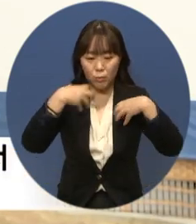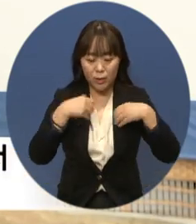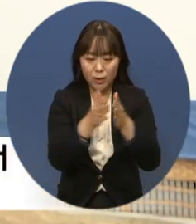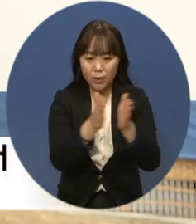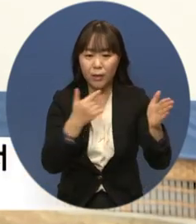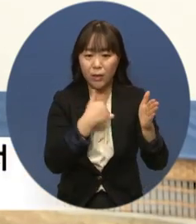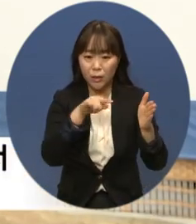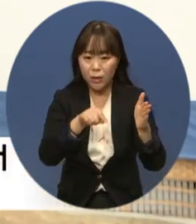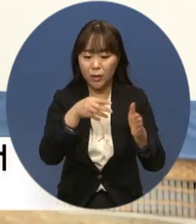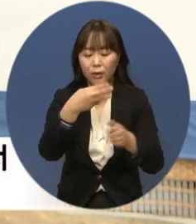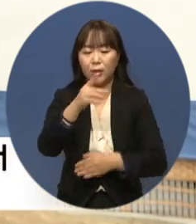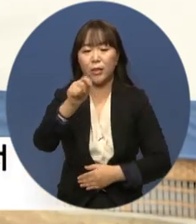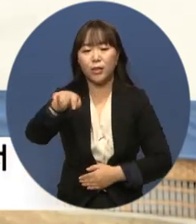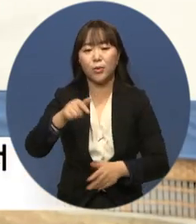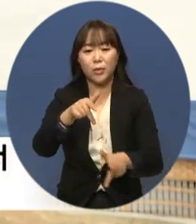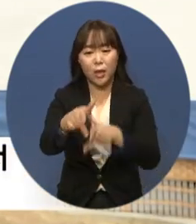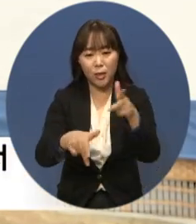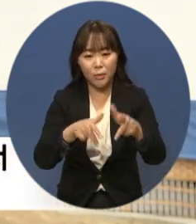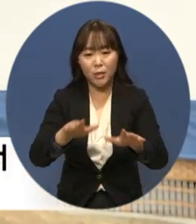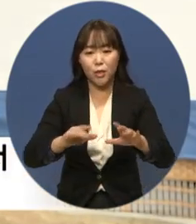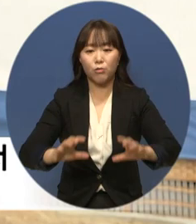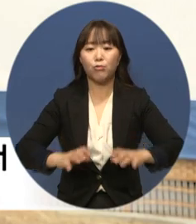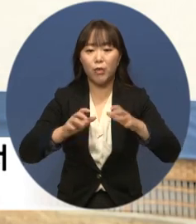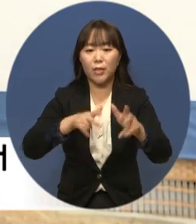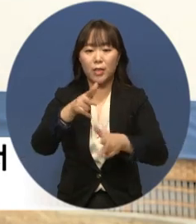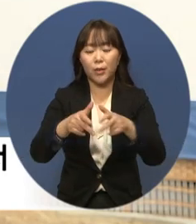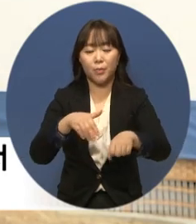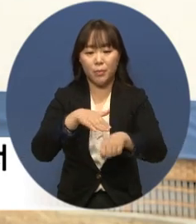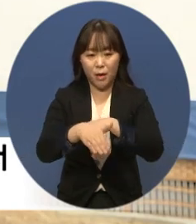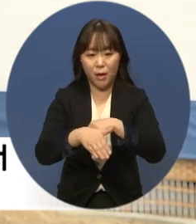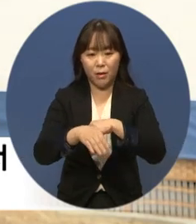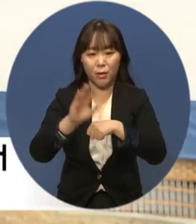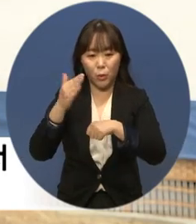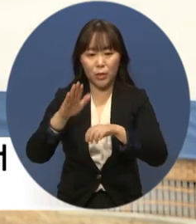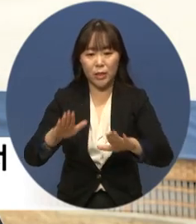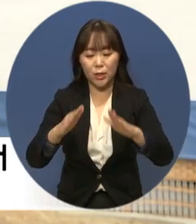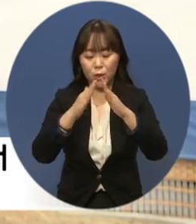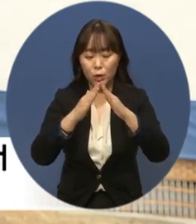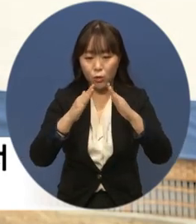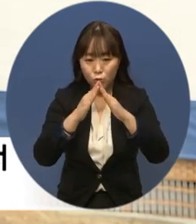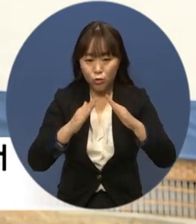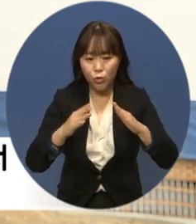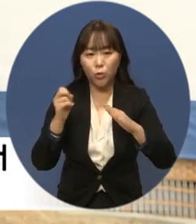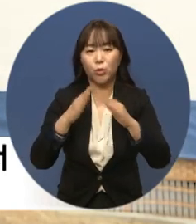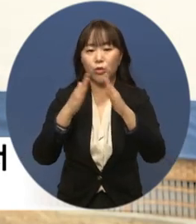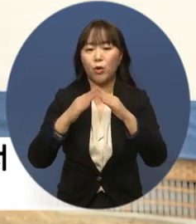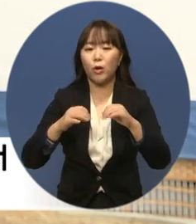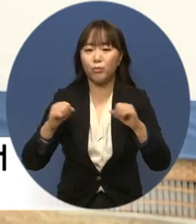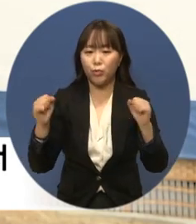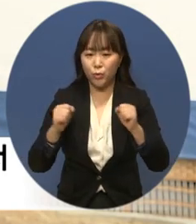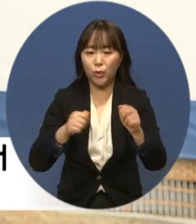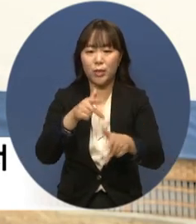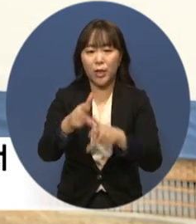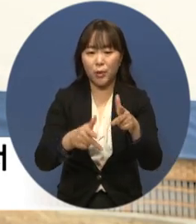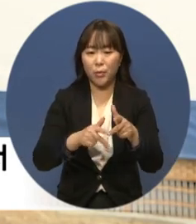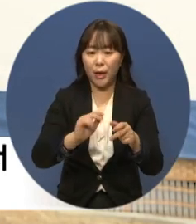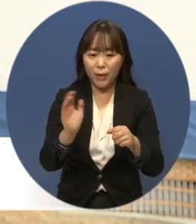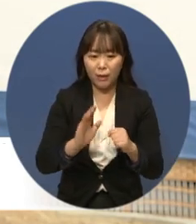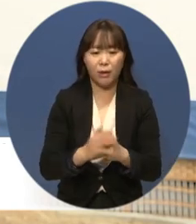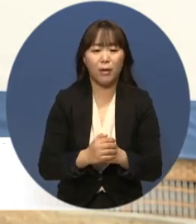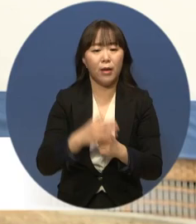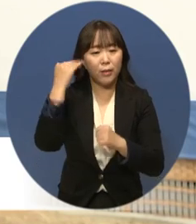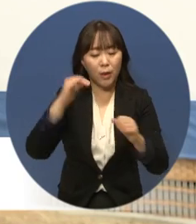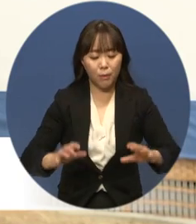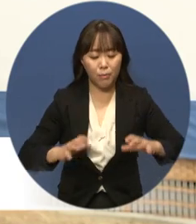의 간소 산업이 드디오 국가 산업화 최소 이제는 전주 전라북도의 산업이 아니고